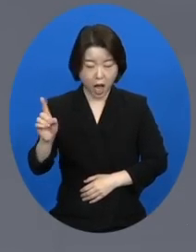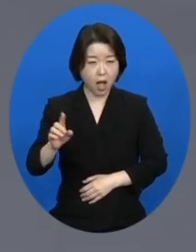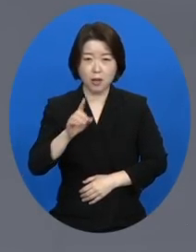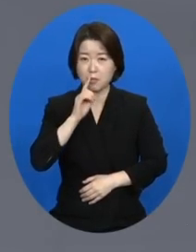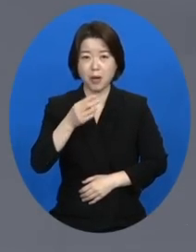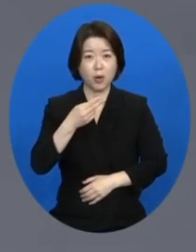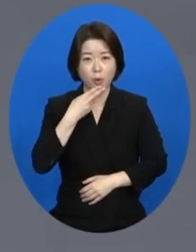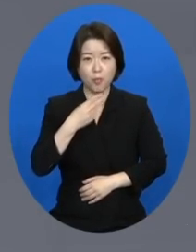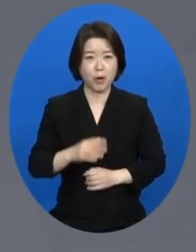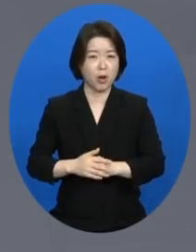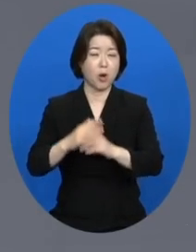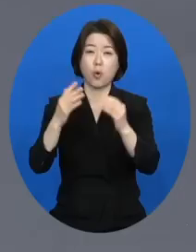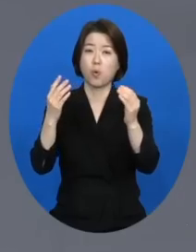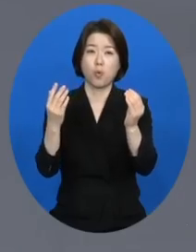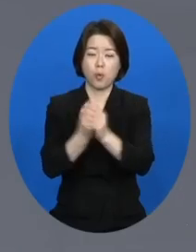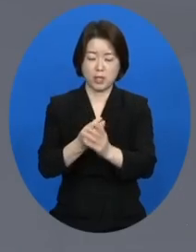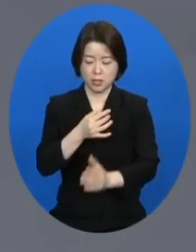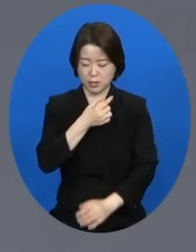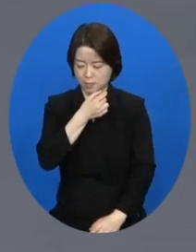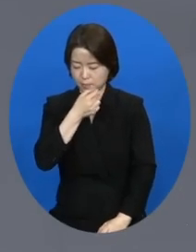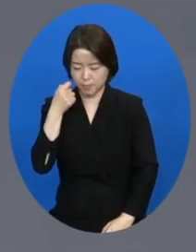말씀하지 않으시죠. 완전한 침묵,